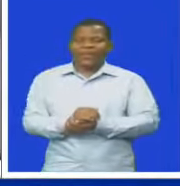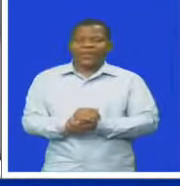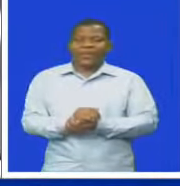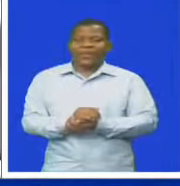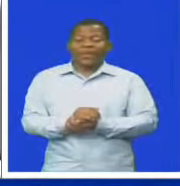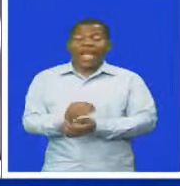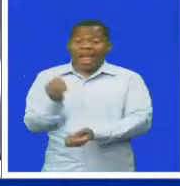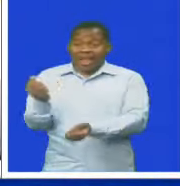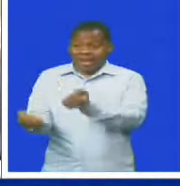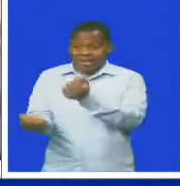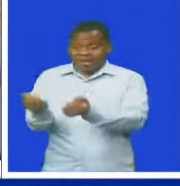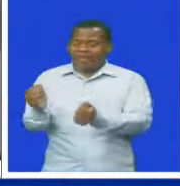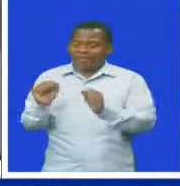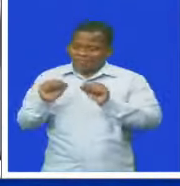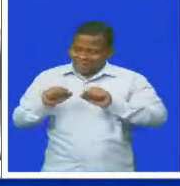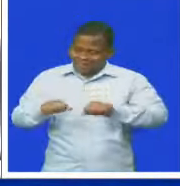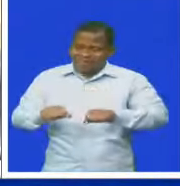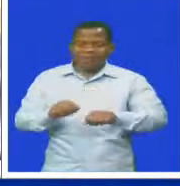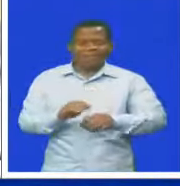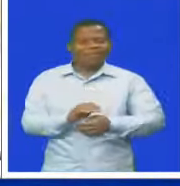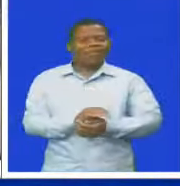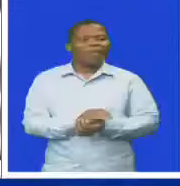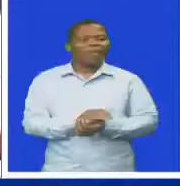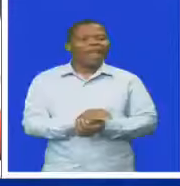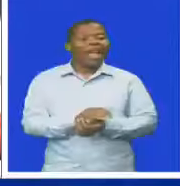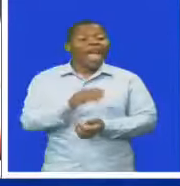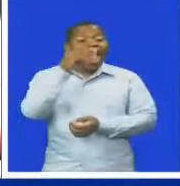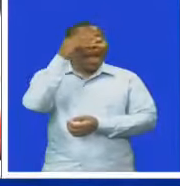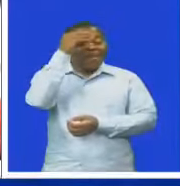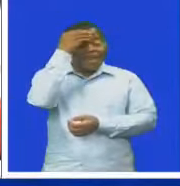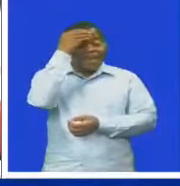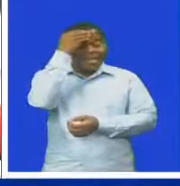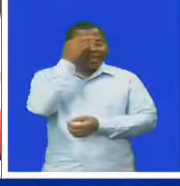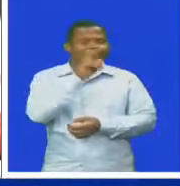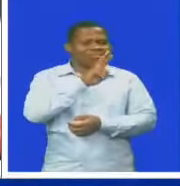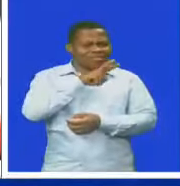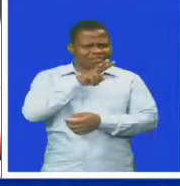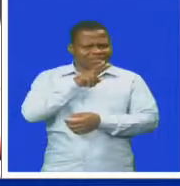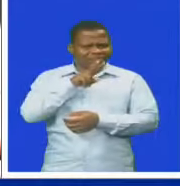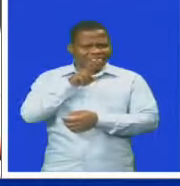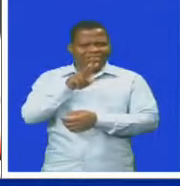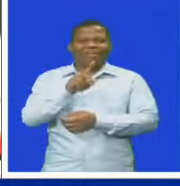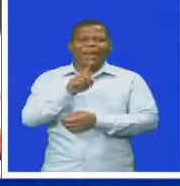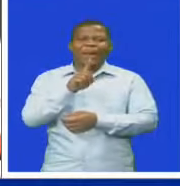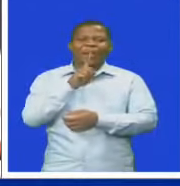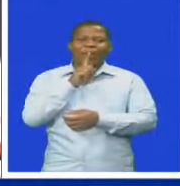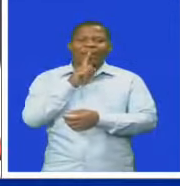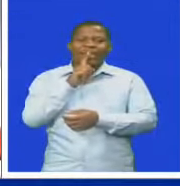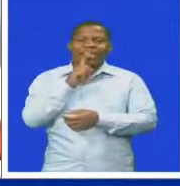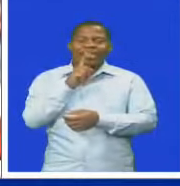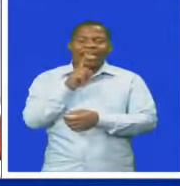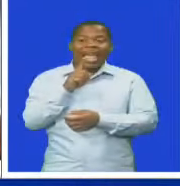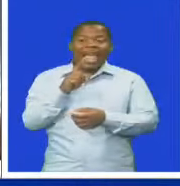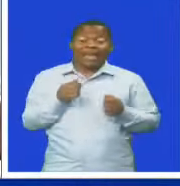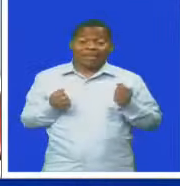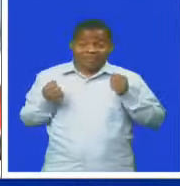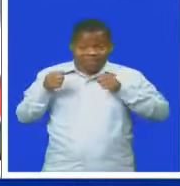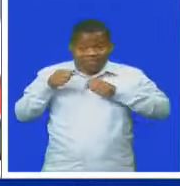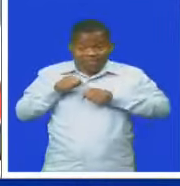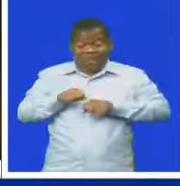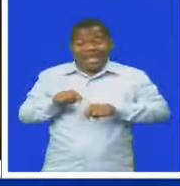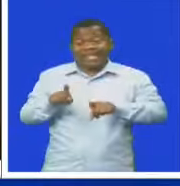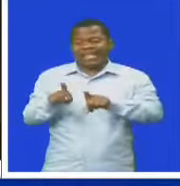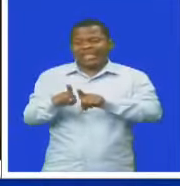liphoyisa lebelingakagcoki tembatho temaphoyisa lelingumake lichuba nonhlanhla lingena naye lapho kuphuma khona